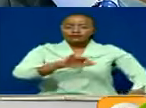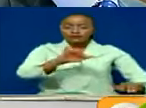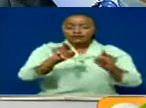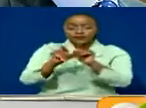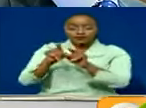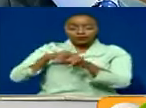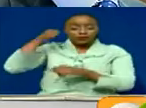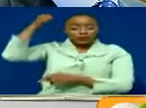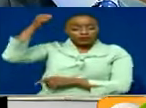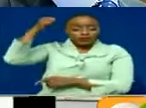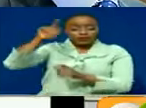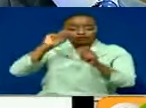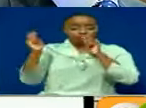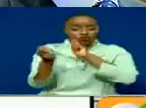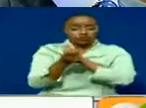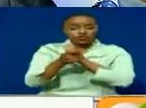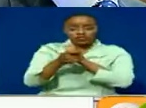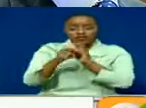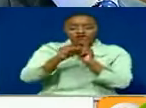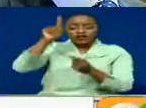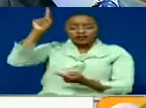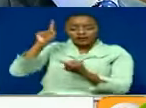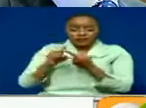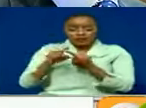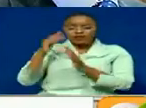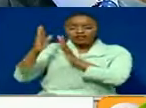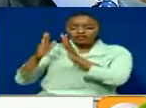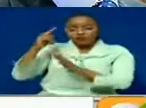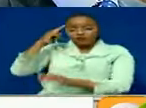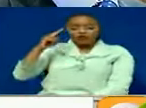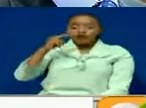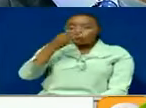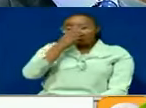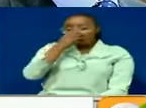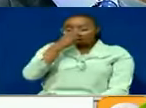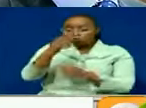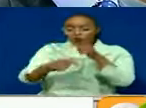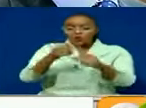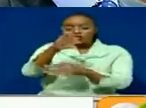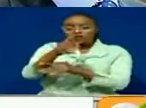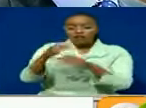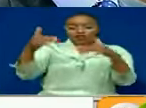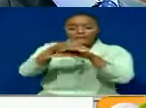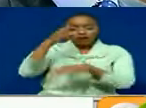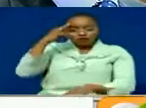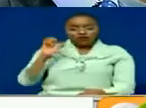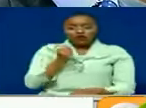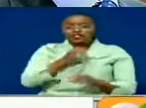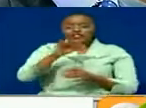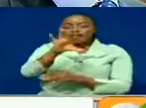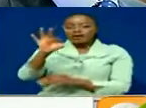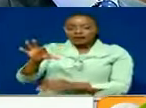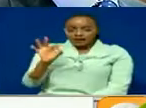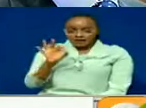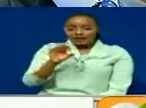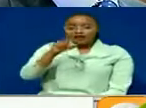Na wakati huo ni kwamba siasa za kubadilishwa kwa na kupunguzwa kwa walinzi kwa naibu rais zilisheheni katika mazishi ya marehemu seneta mteule